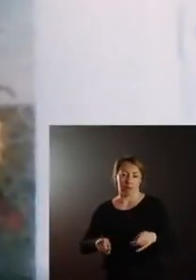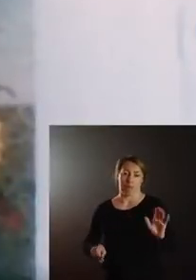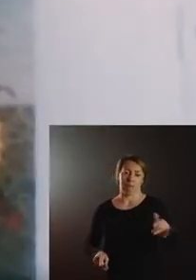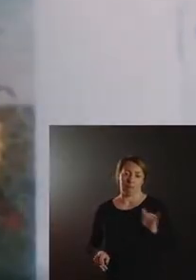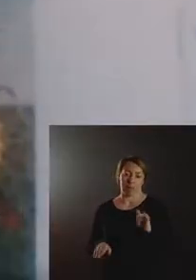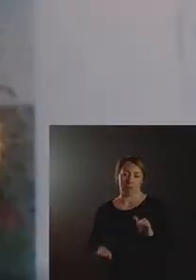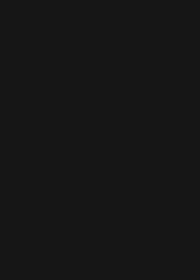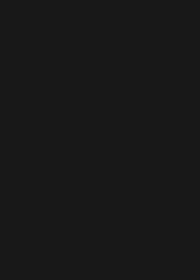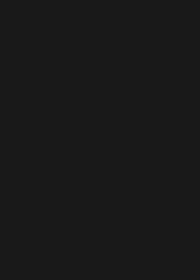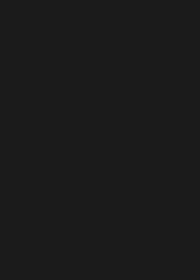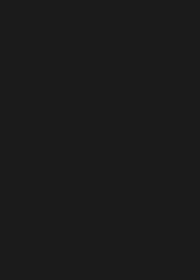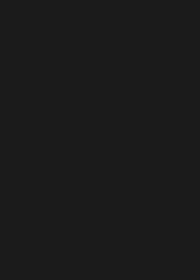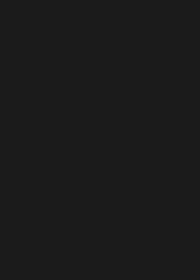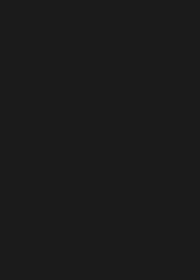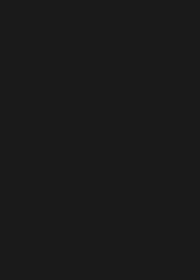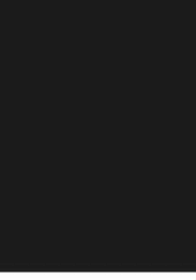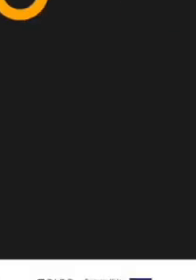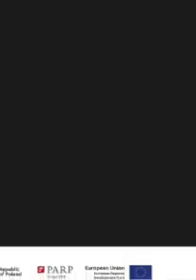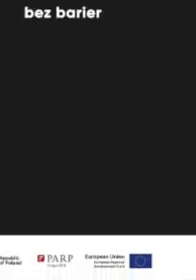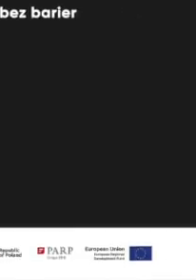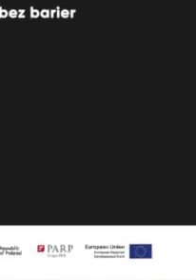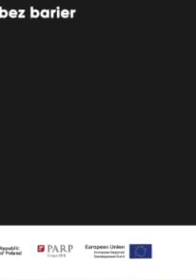Gratuluję pomysłu